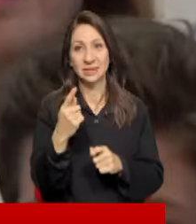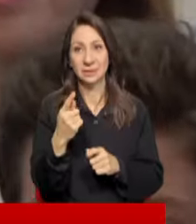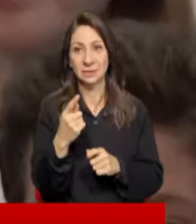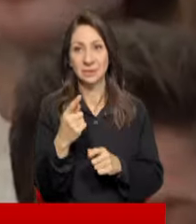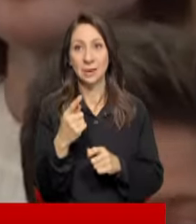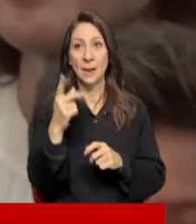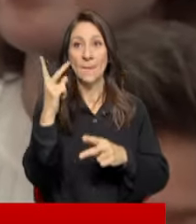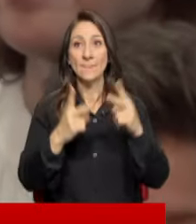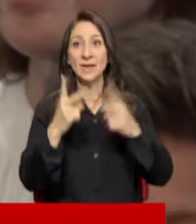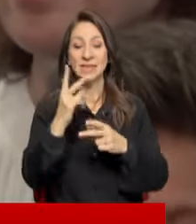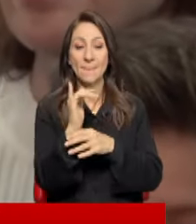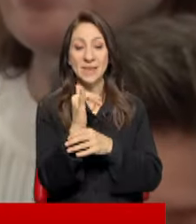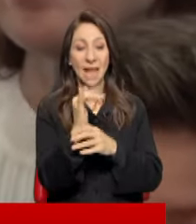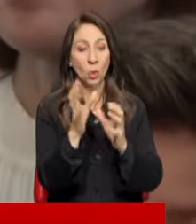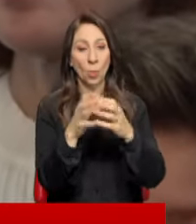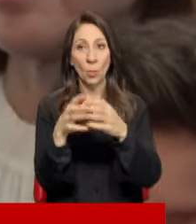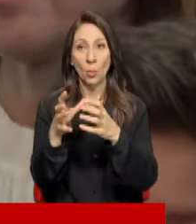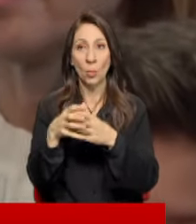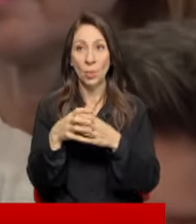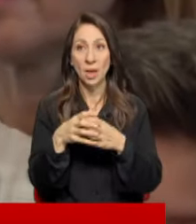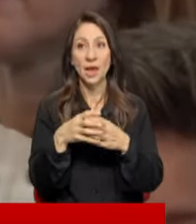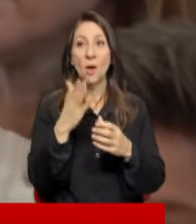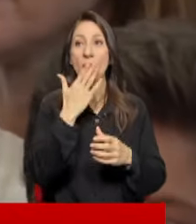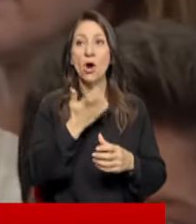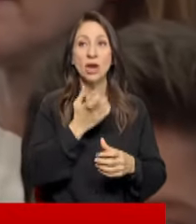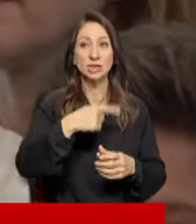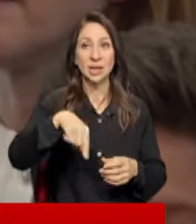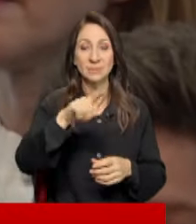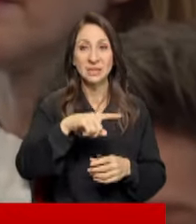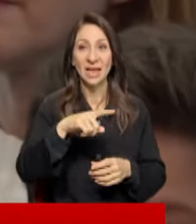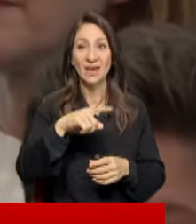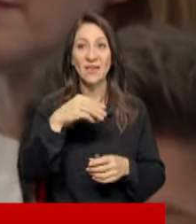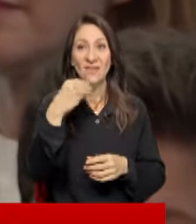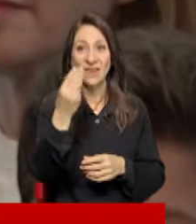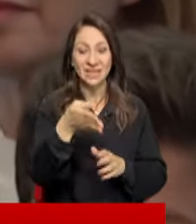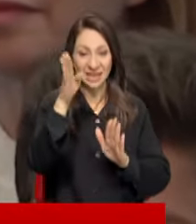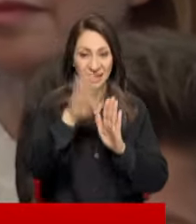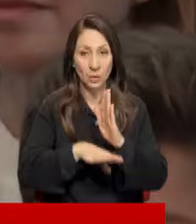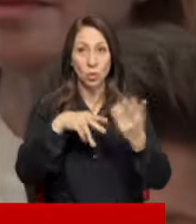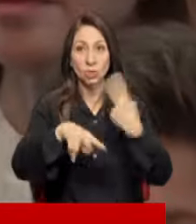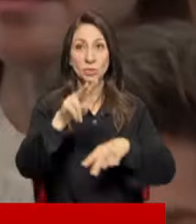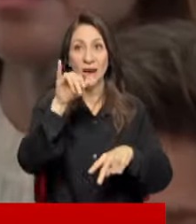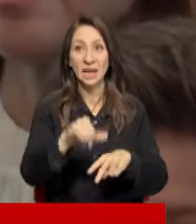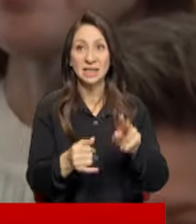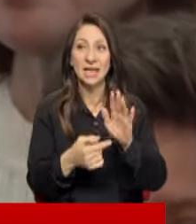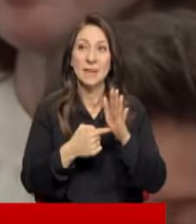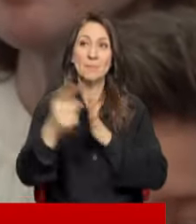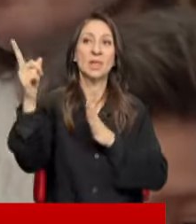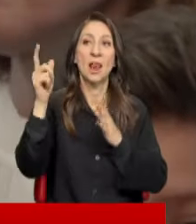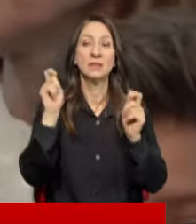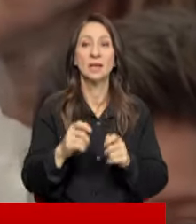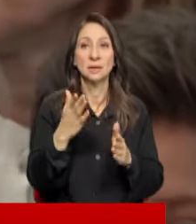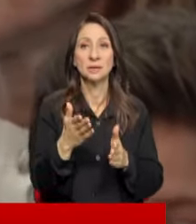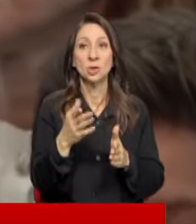Bazı meslek gruplarına ve öğrencilerimize verdikleri hakkını iptal